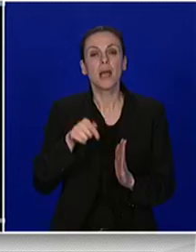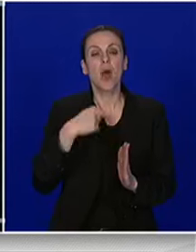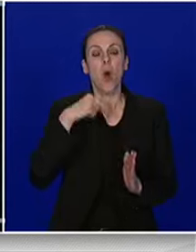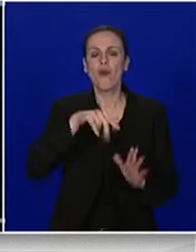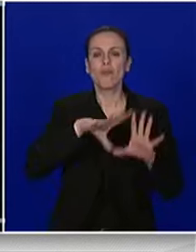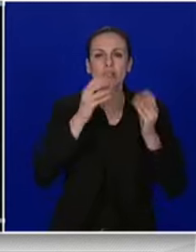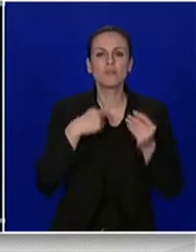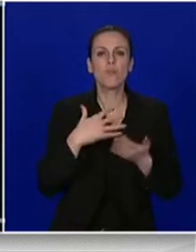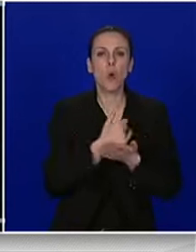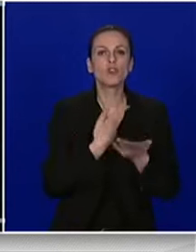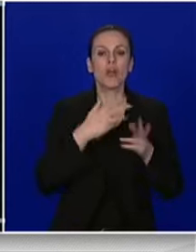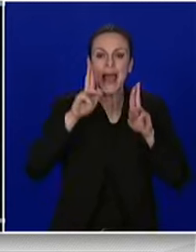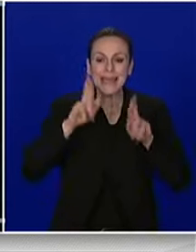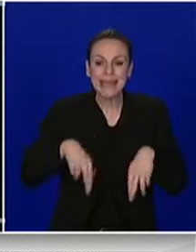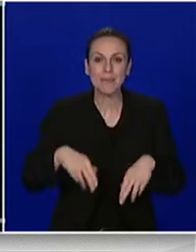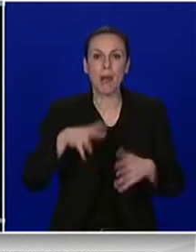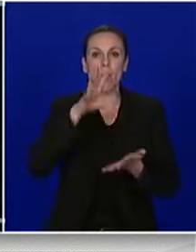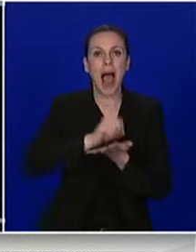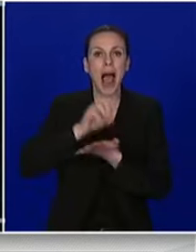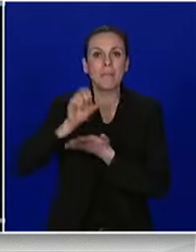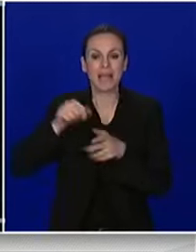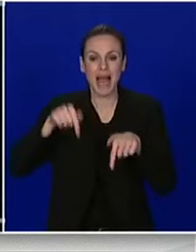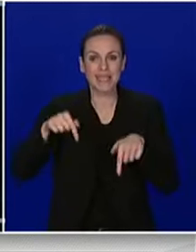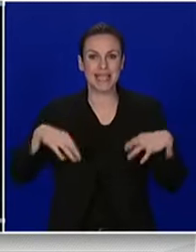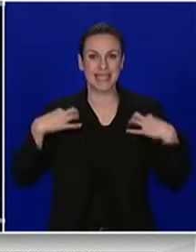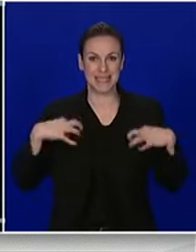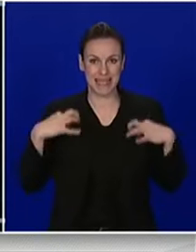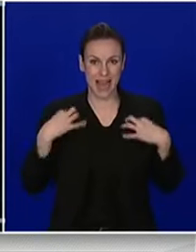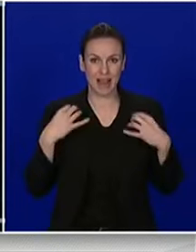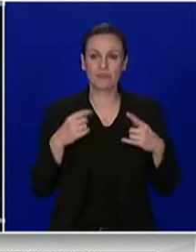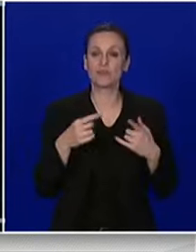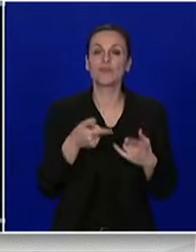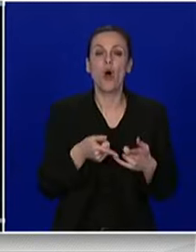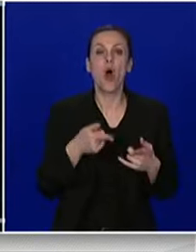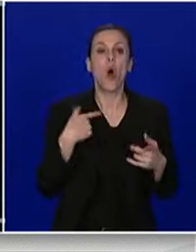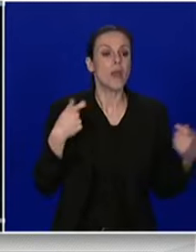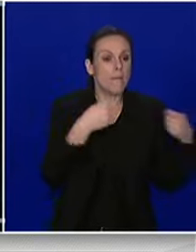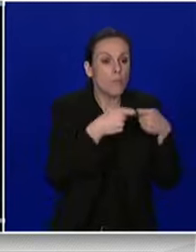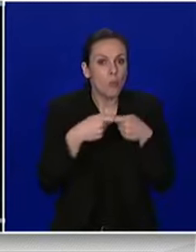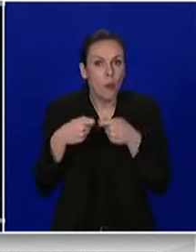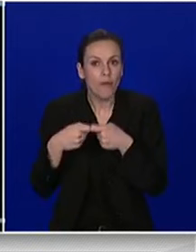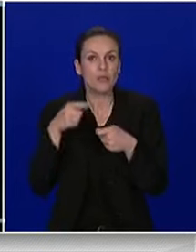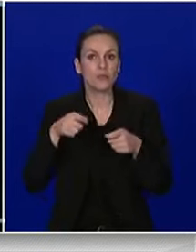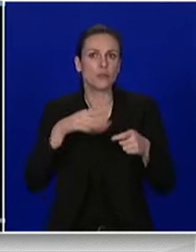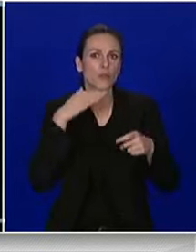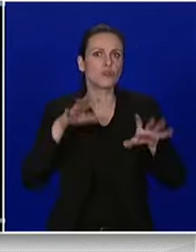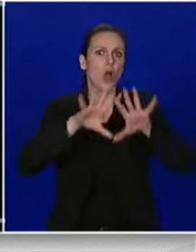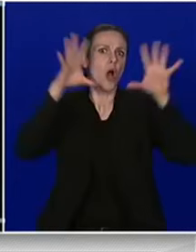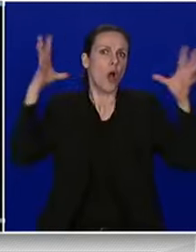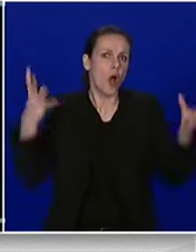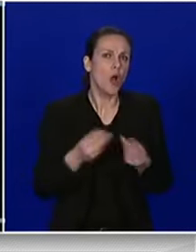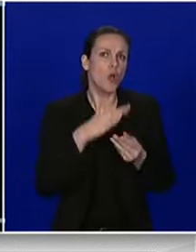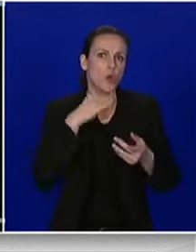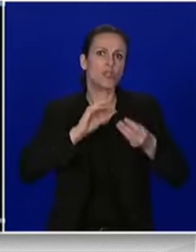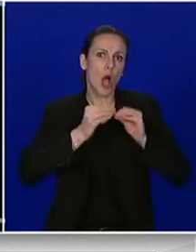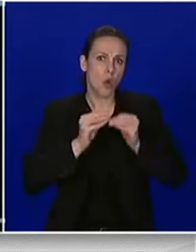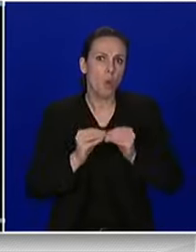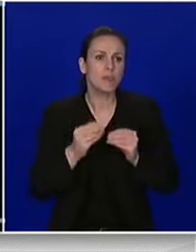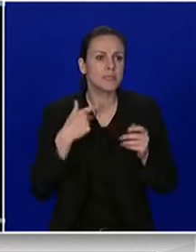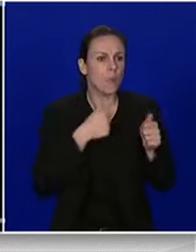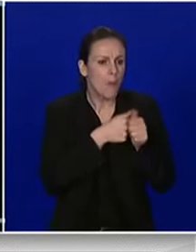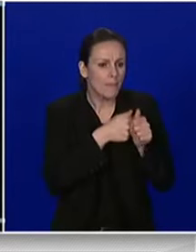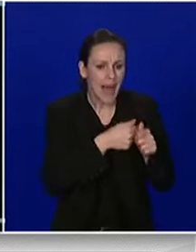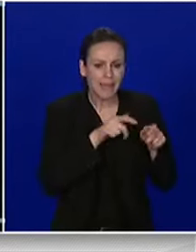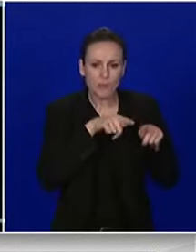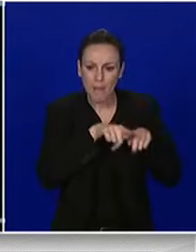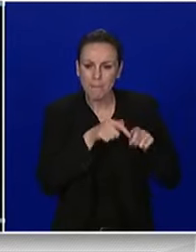već postojeće zdravstvene aplikacije i mehanizme djelovanja, prema tome jedan iznimno opsežan i kompliciran zadatak usklađivanja